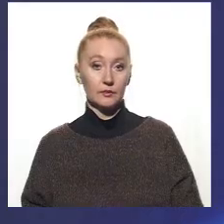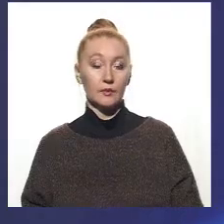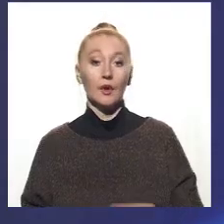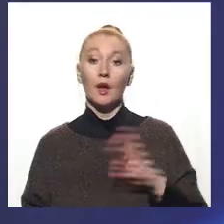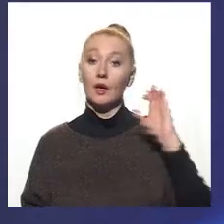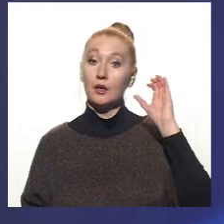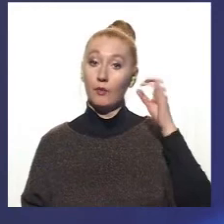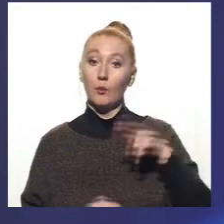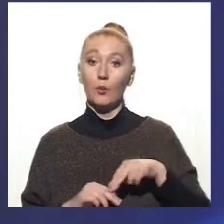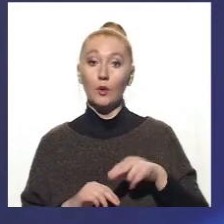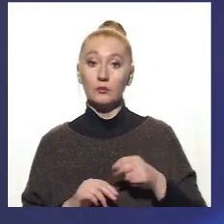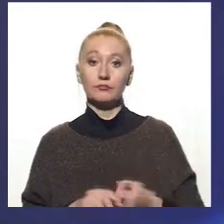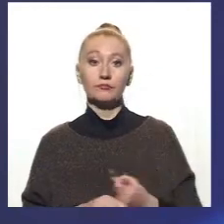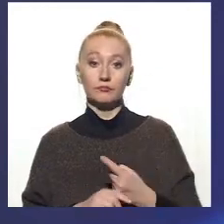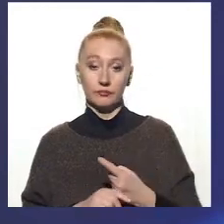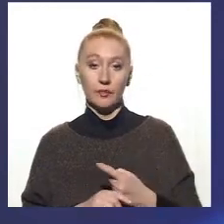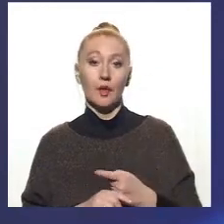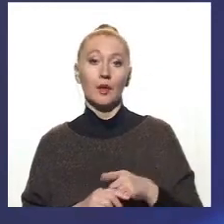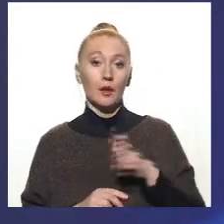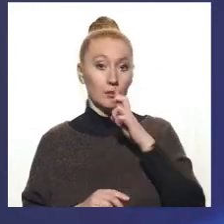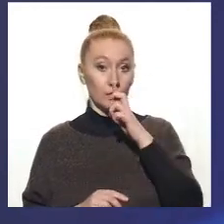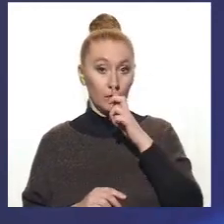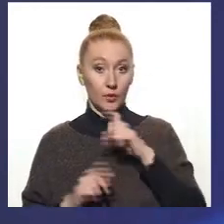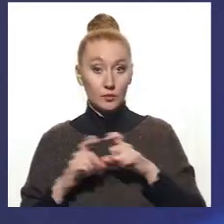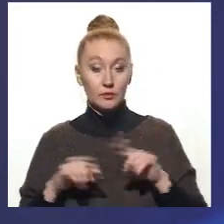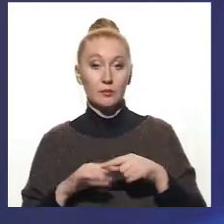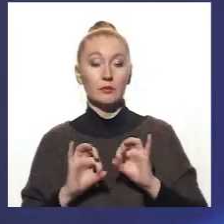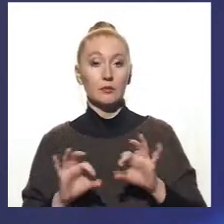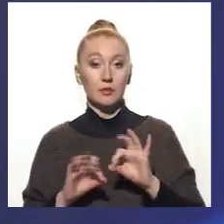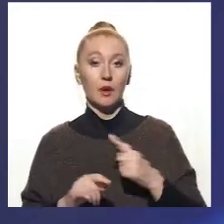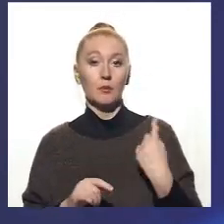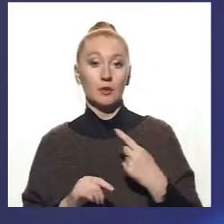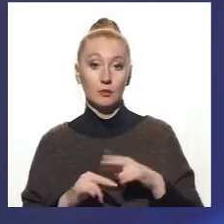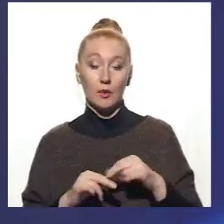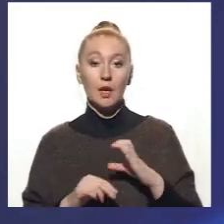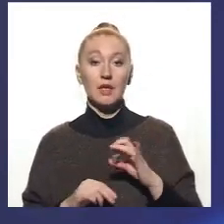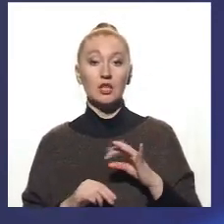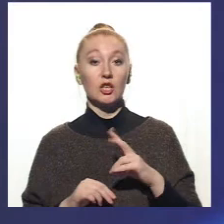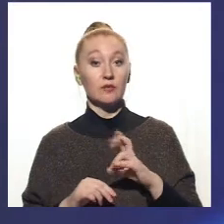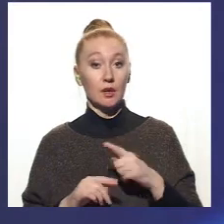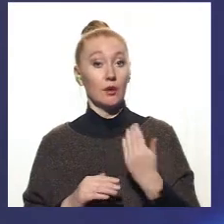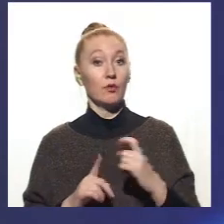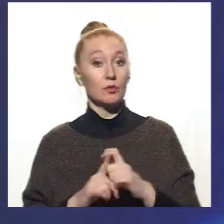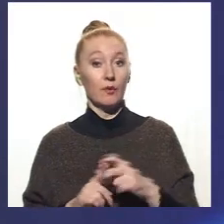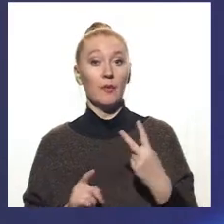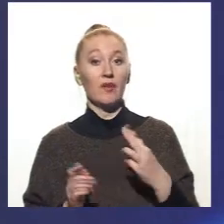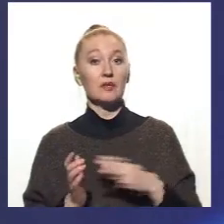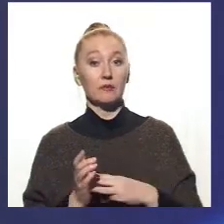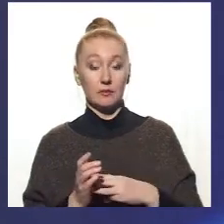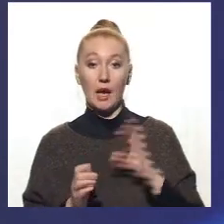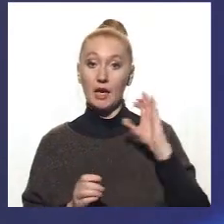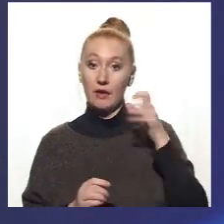У Кривому Розі поліцейські виявили порностудію. Про це розповіла речниця обласної поліції Ганна Старчевська. За її словами,